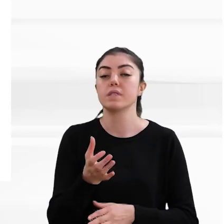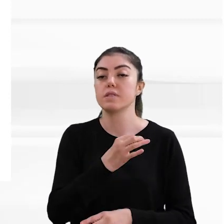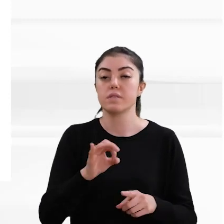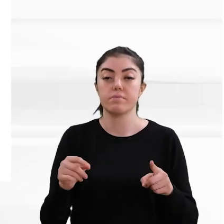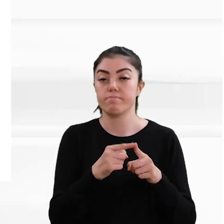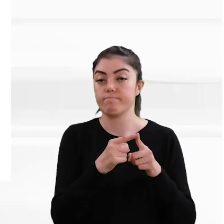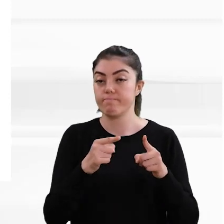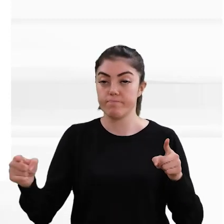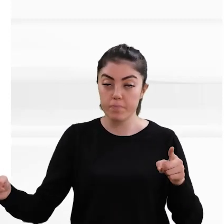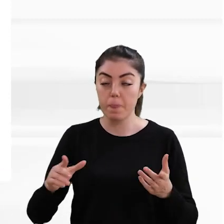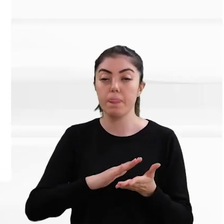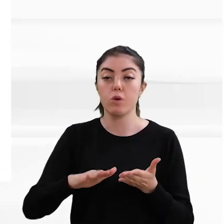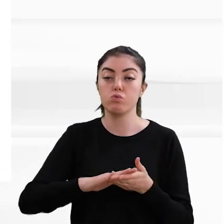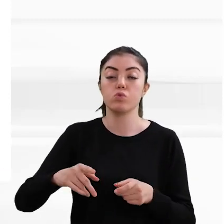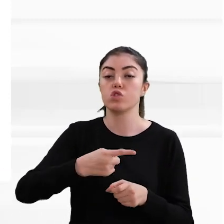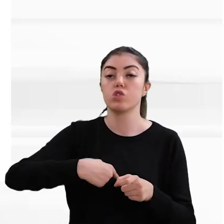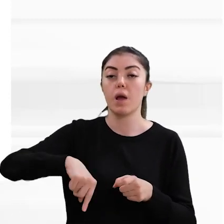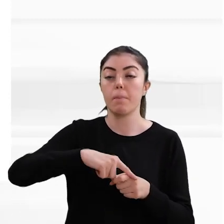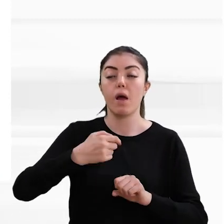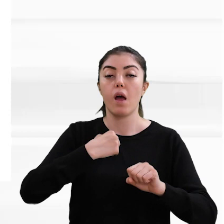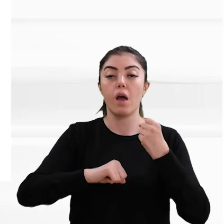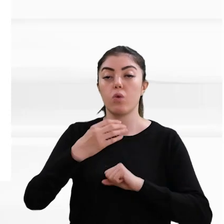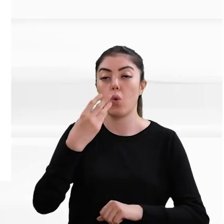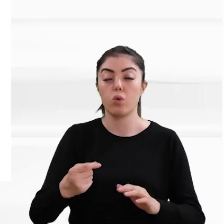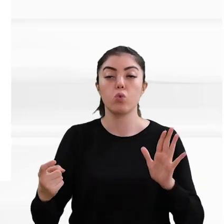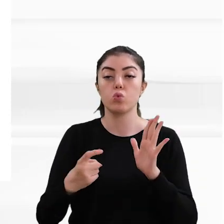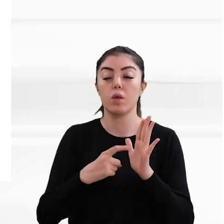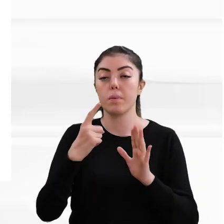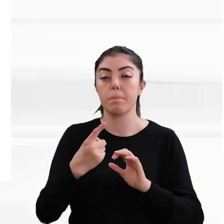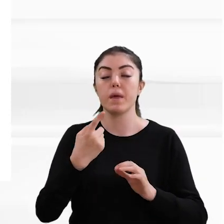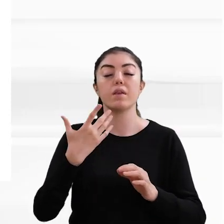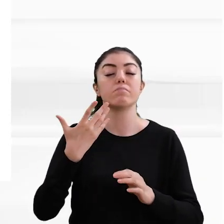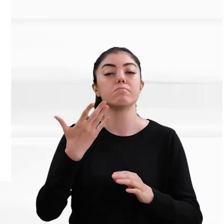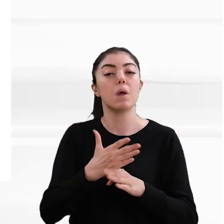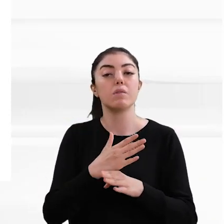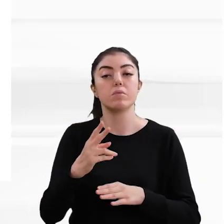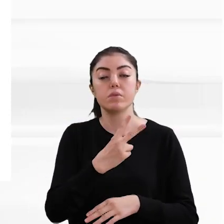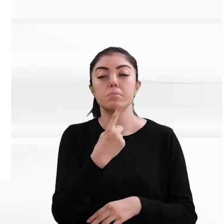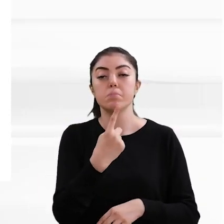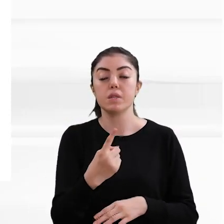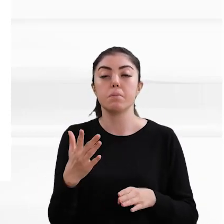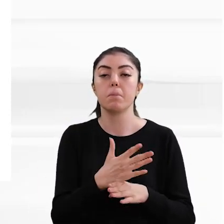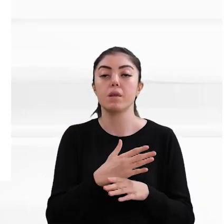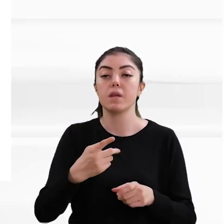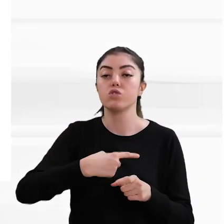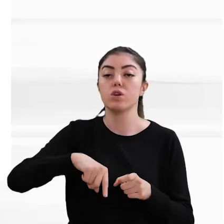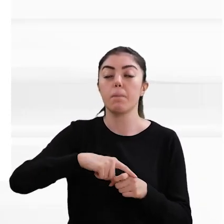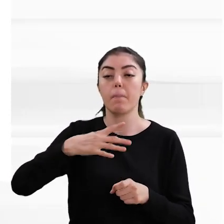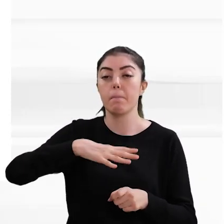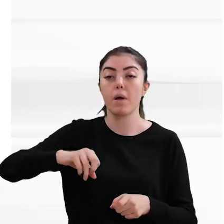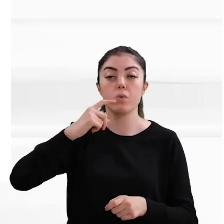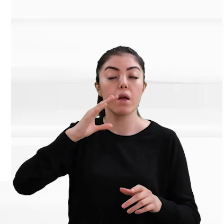Soru 8. Sürtünmesiz yatay bir düzlemde düzgün çembersel hareket yapan noktasal bir cisim ile ilgili.